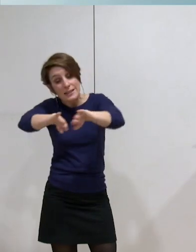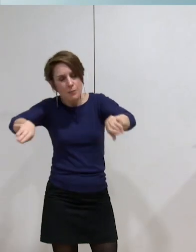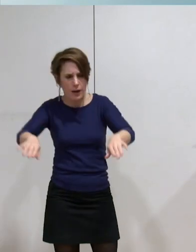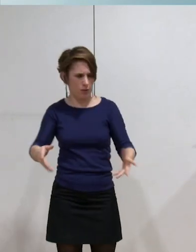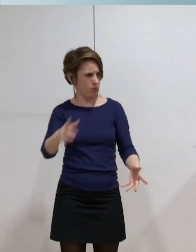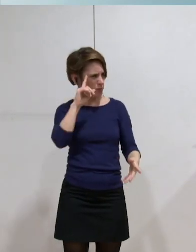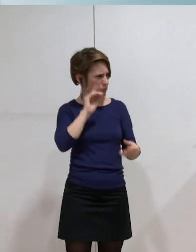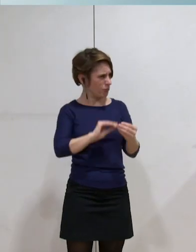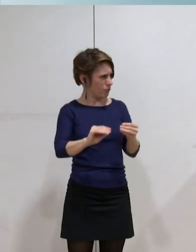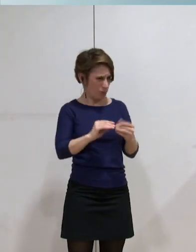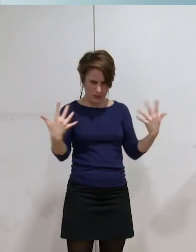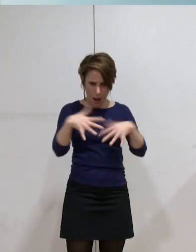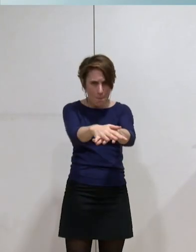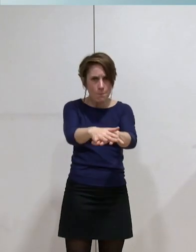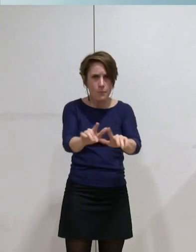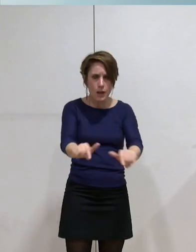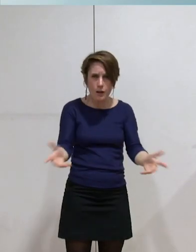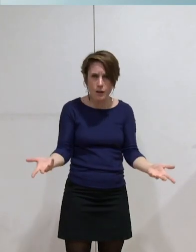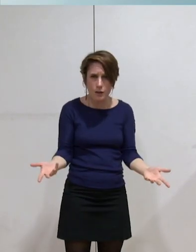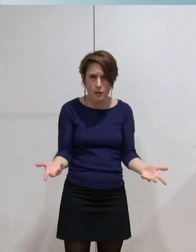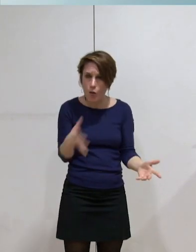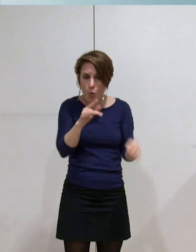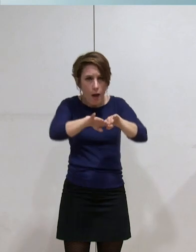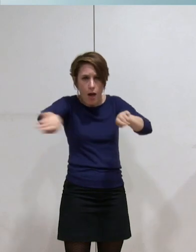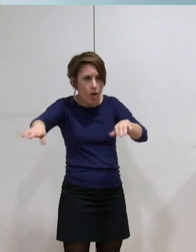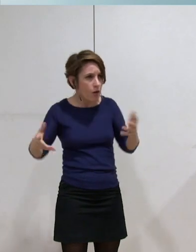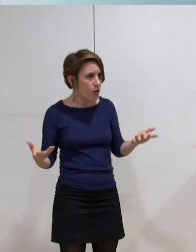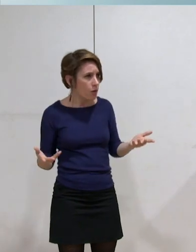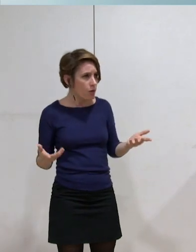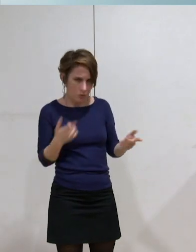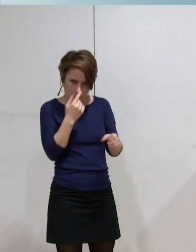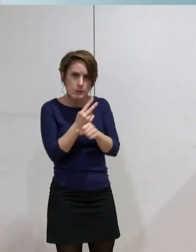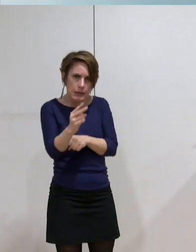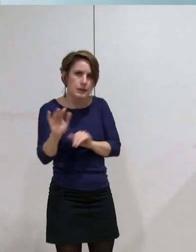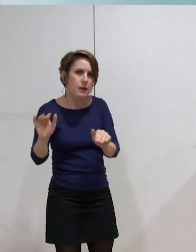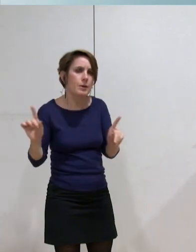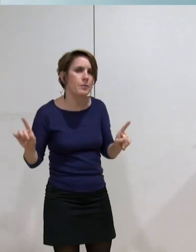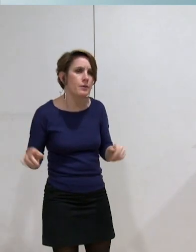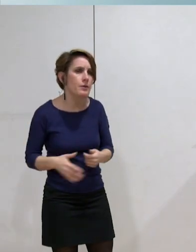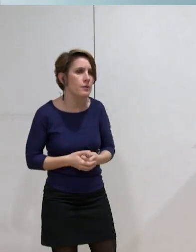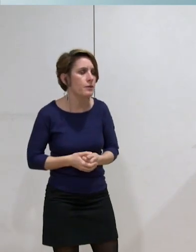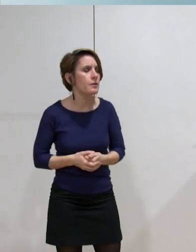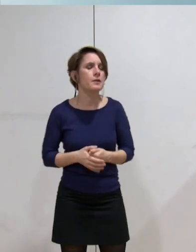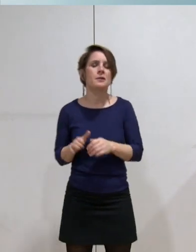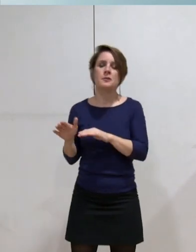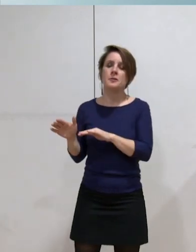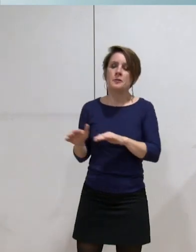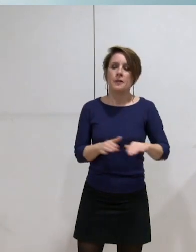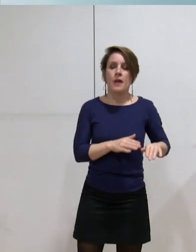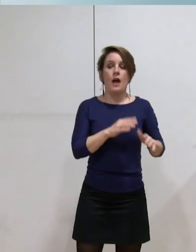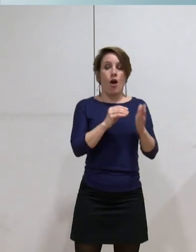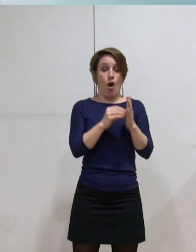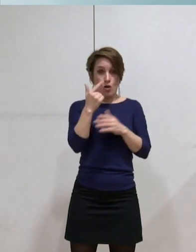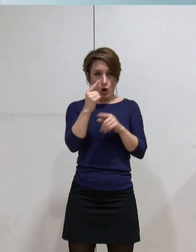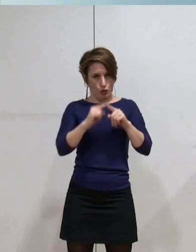a quelque chose là qui m'échappe et qui me paraît presque un petit peu un petit peu risqué ensuite encore deux petites choses et je